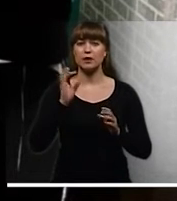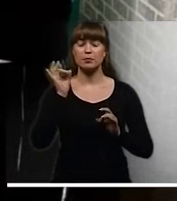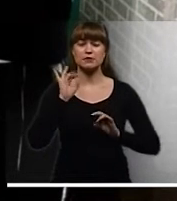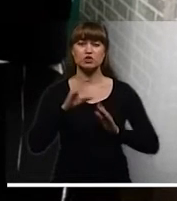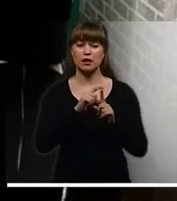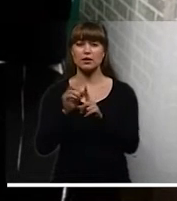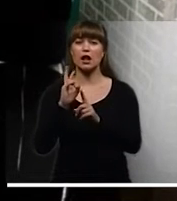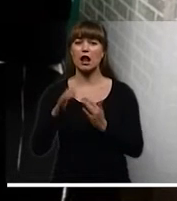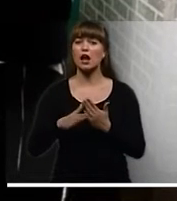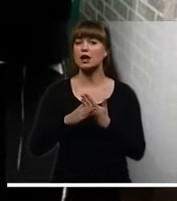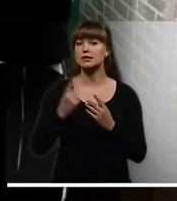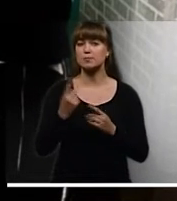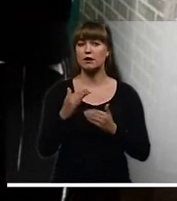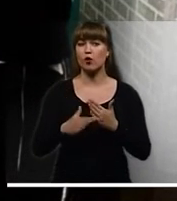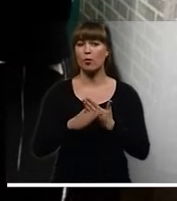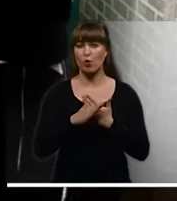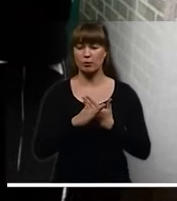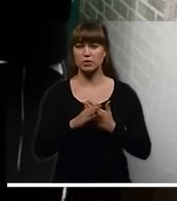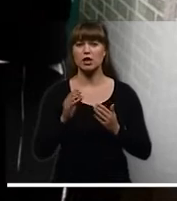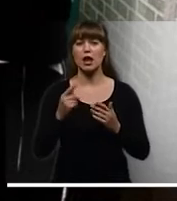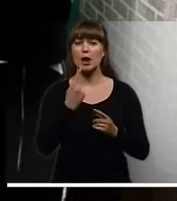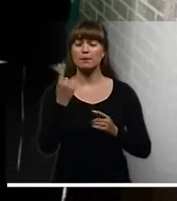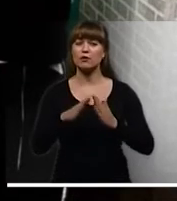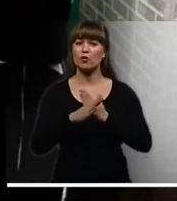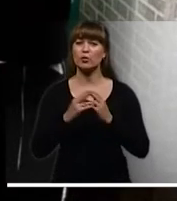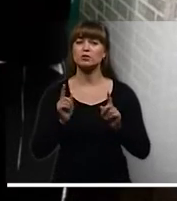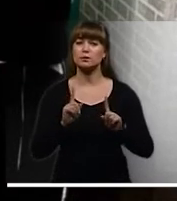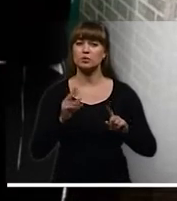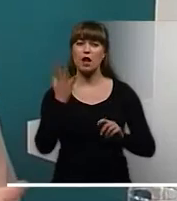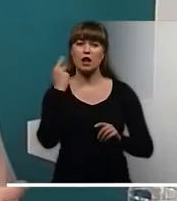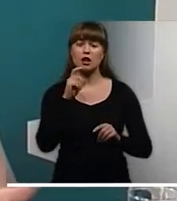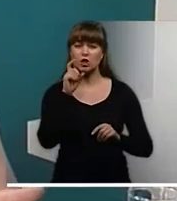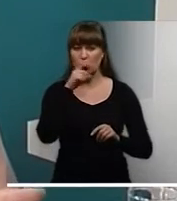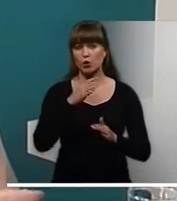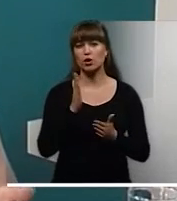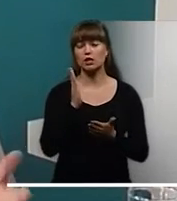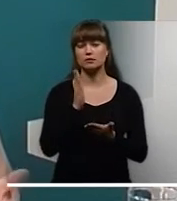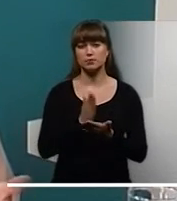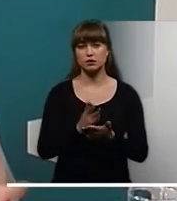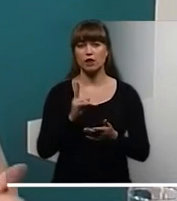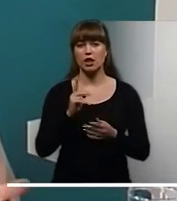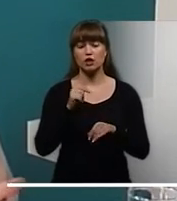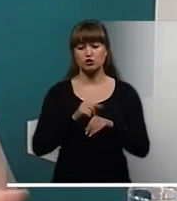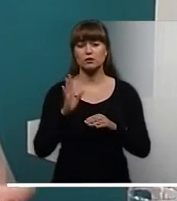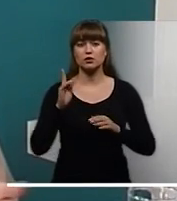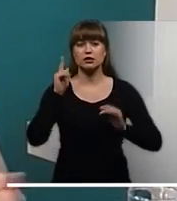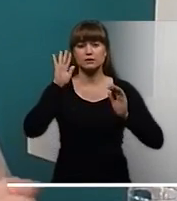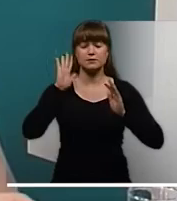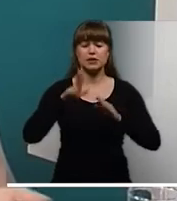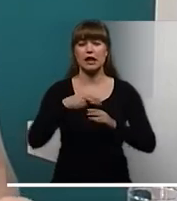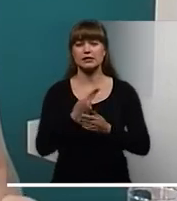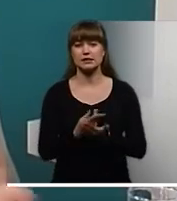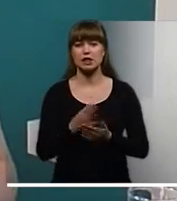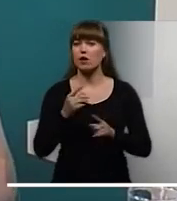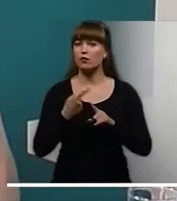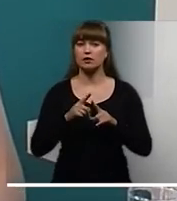фраза, как оказать первую помощь? Вот действительно, наверное... Первую помощь от чего? Когда плохо вот становится, и да, она чувствует, что она теряет сознание. Вот, и вообще,